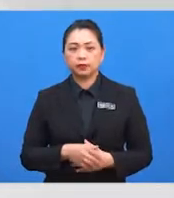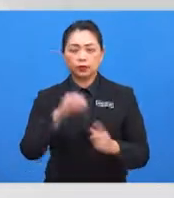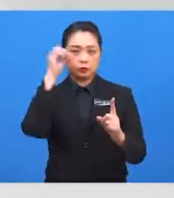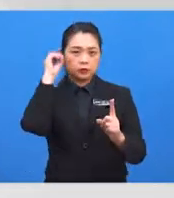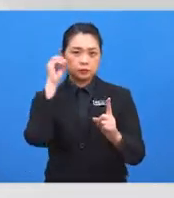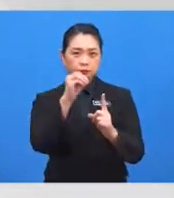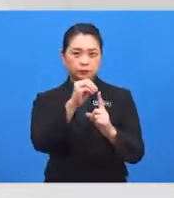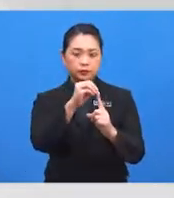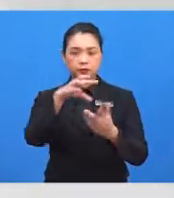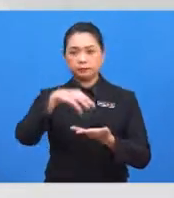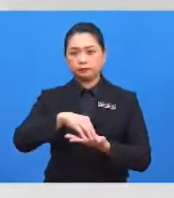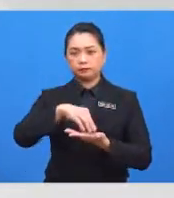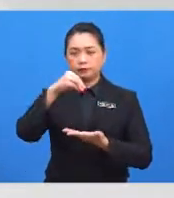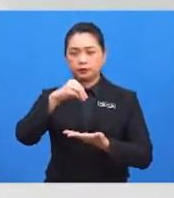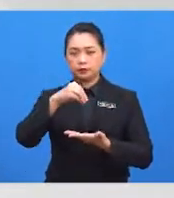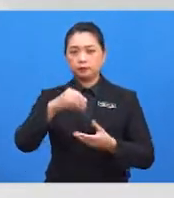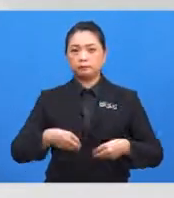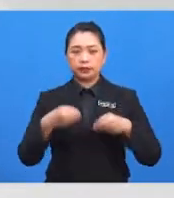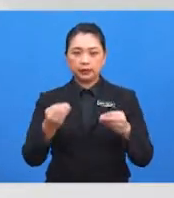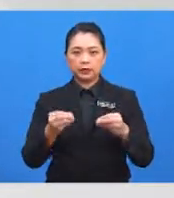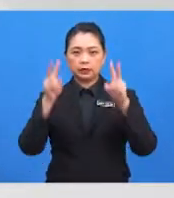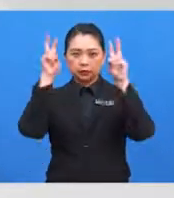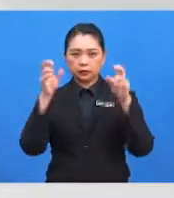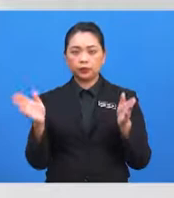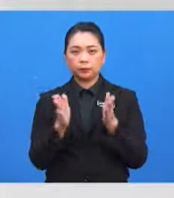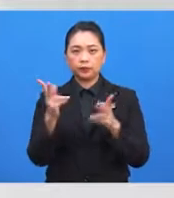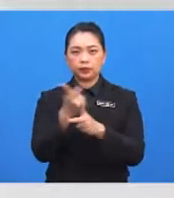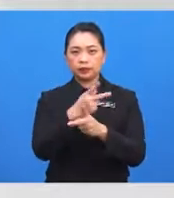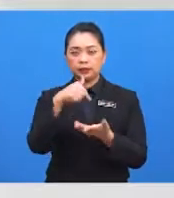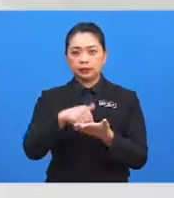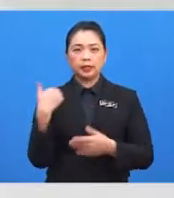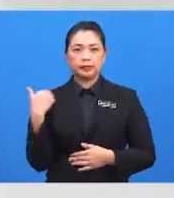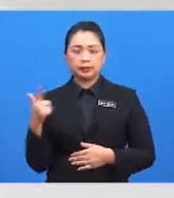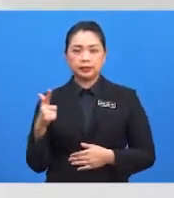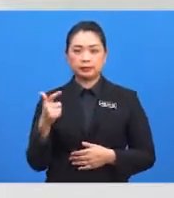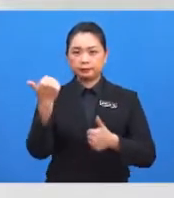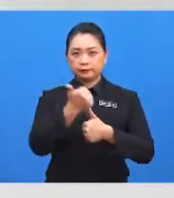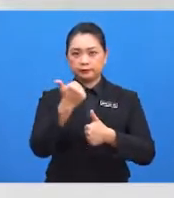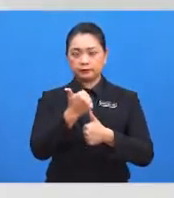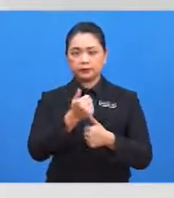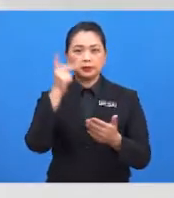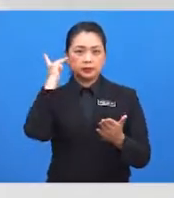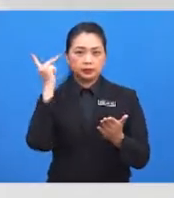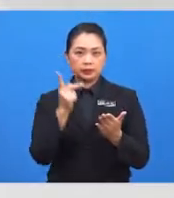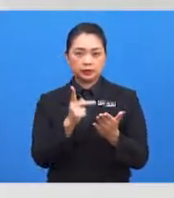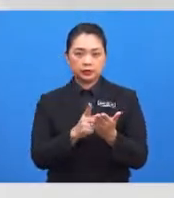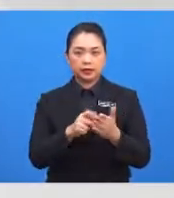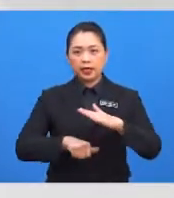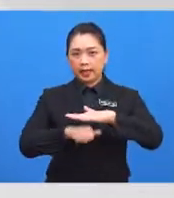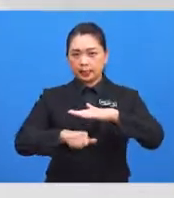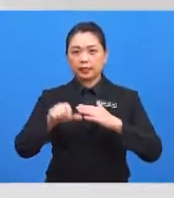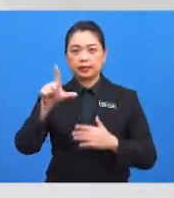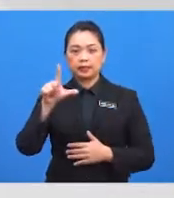Objektif pembelajaran bagi subtopik kali ini ialah: pertama, mengenali asas layout;